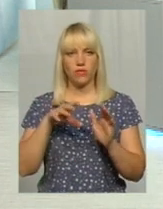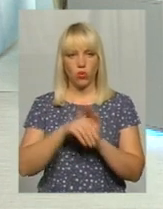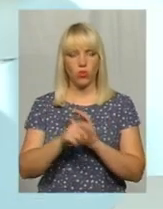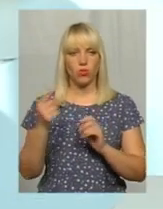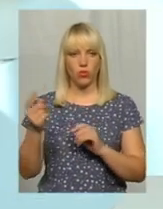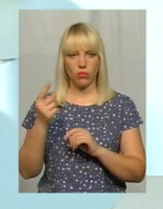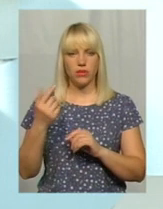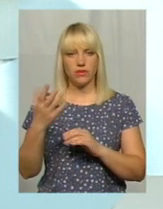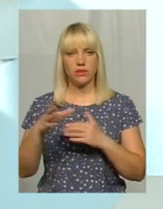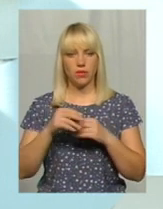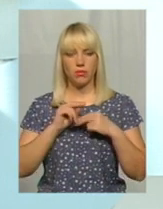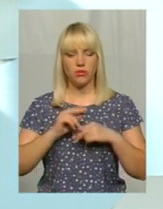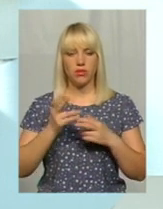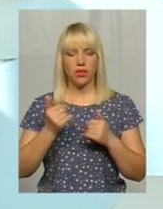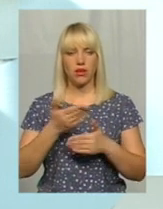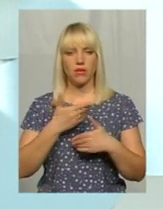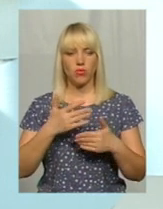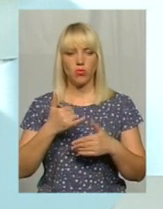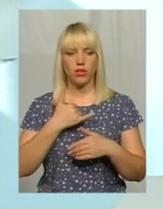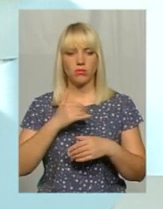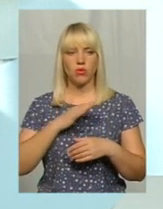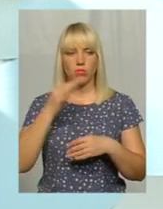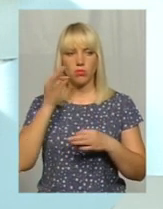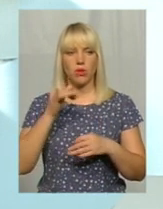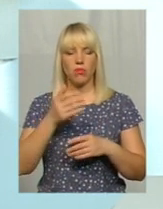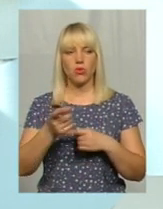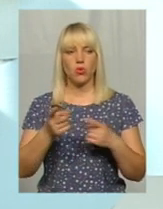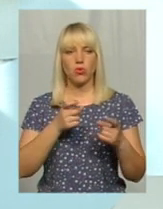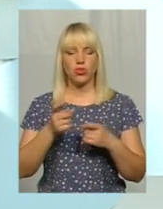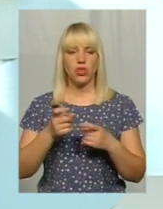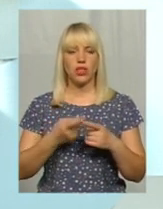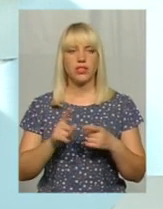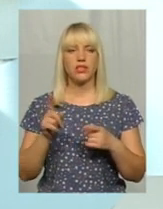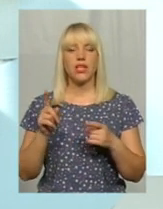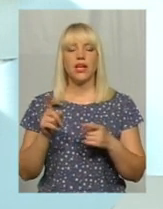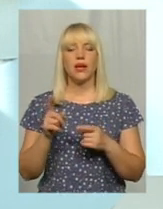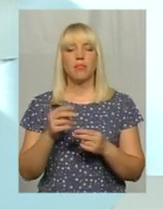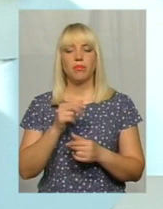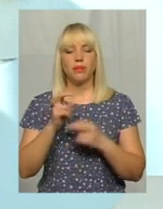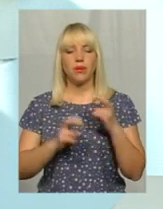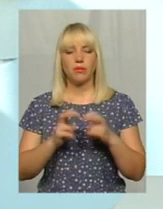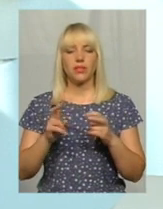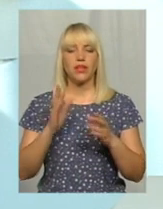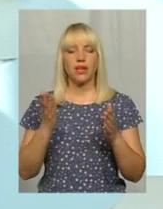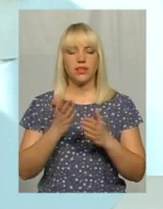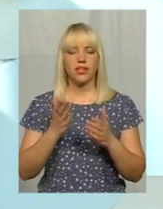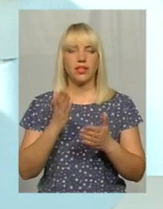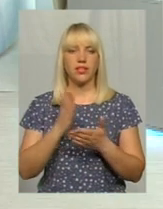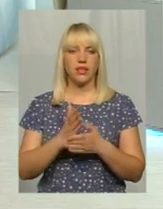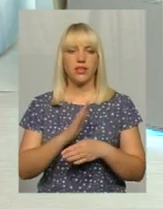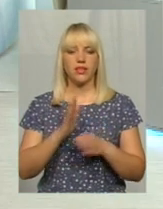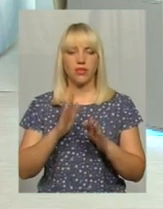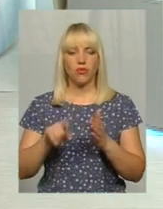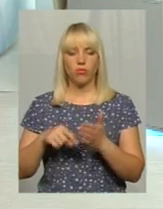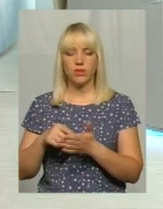співпрацюєте? Так, у нас був такий досвід, ми долучали і підприємства, які працюють в регіоні, не тільки в місті, тому що їхня